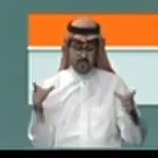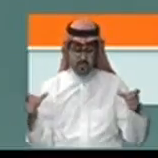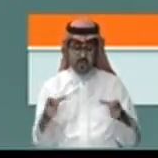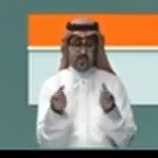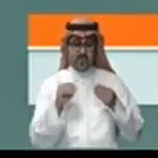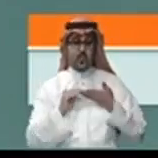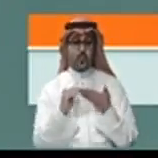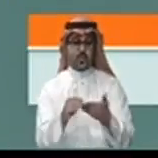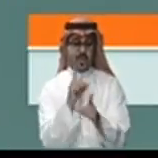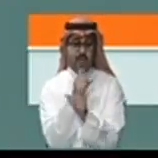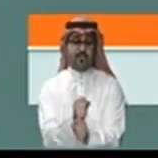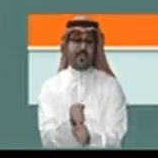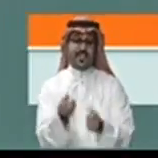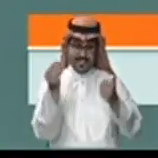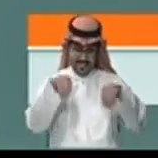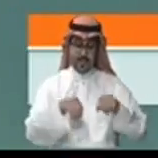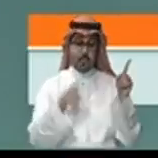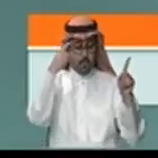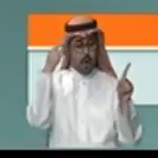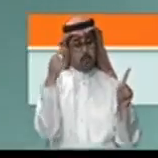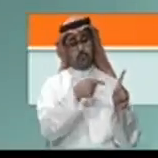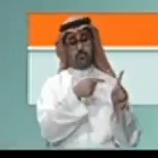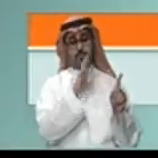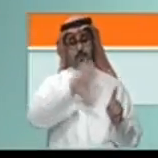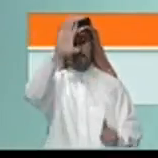الأرض. ومن هذه العناية الاهتمام